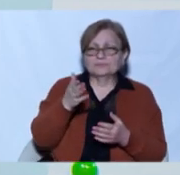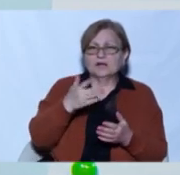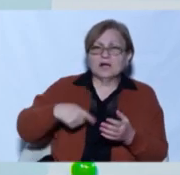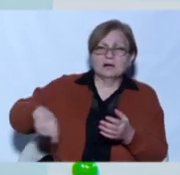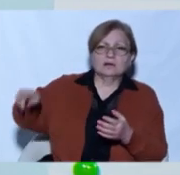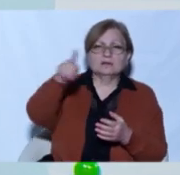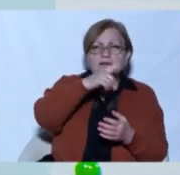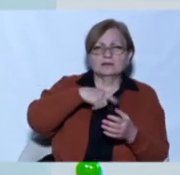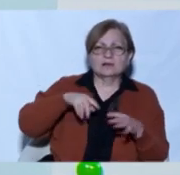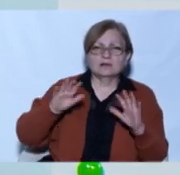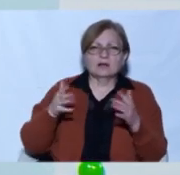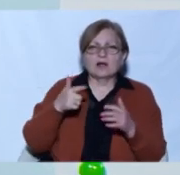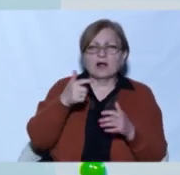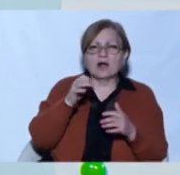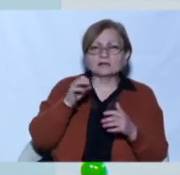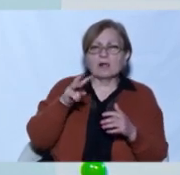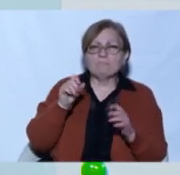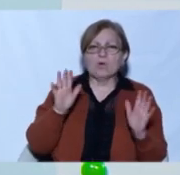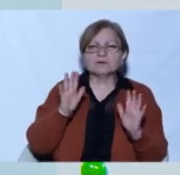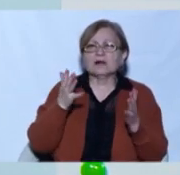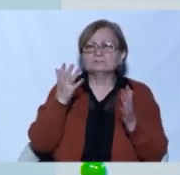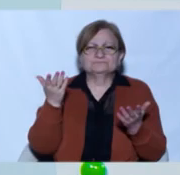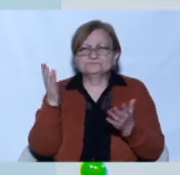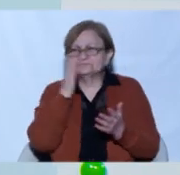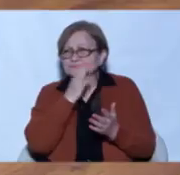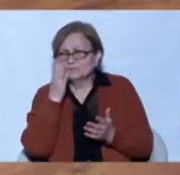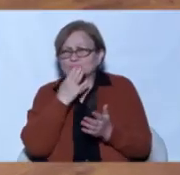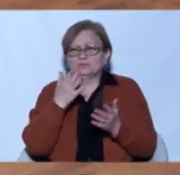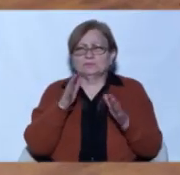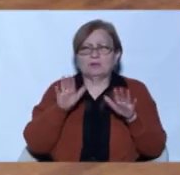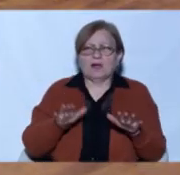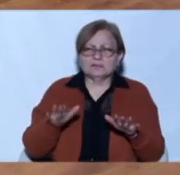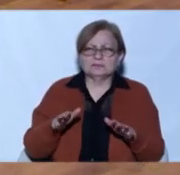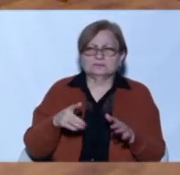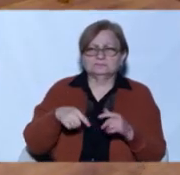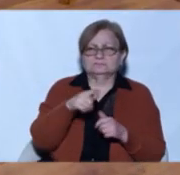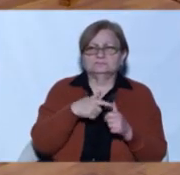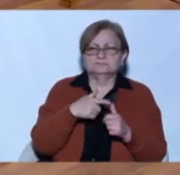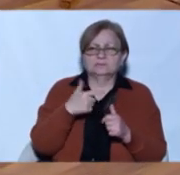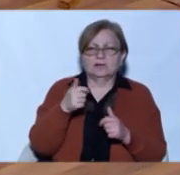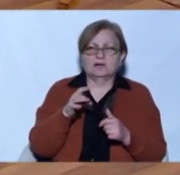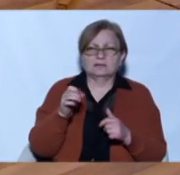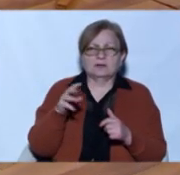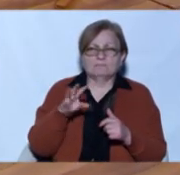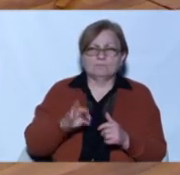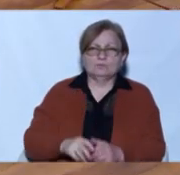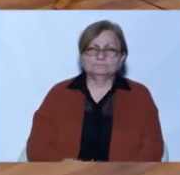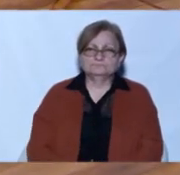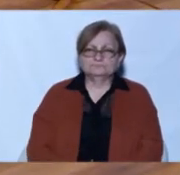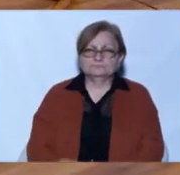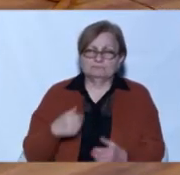რა გარემოა აღწერილი ნაწარმოებში? აი მე გამოვჭერი თქვენთვის, აი ესეთი მოვამზადე